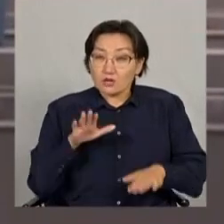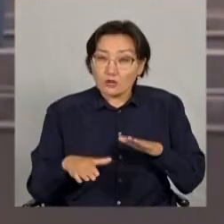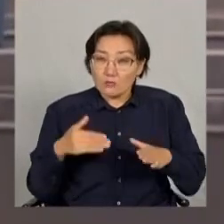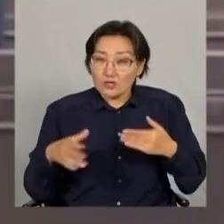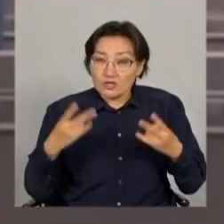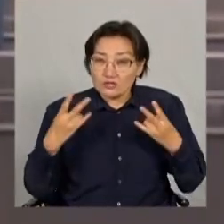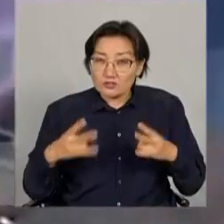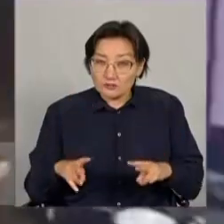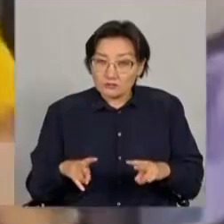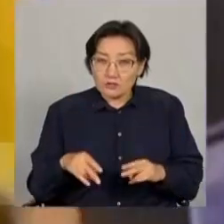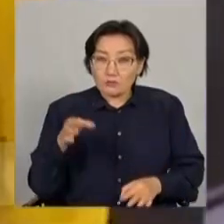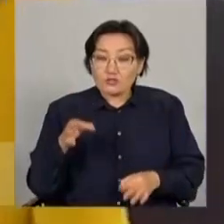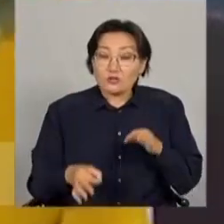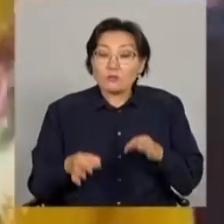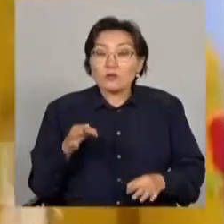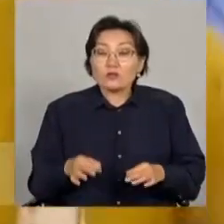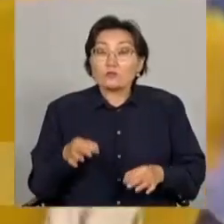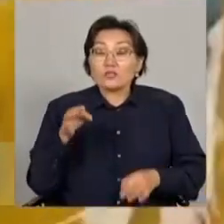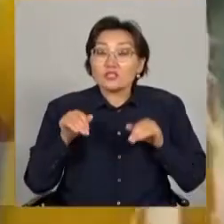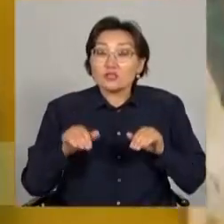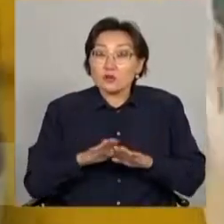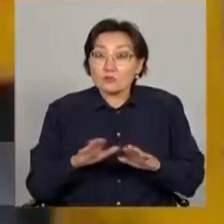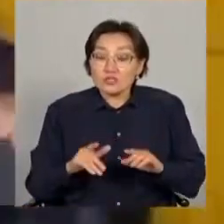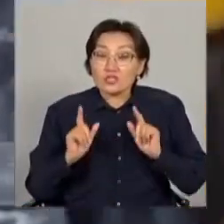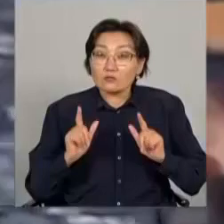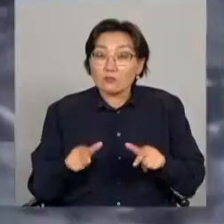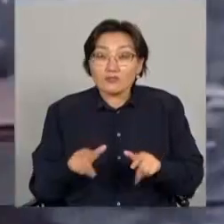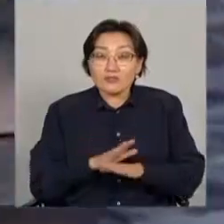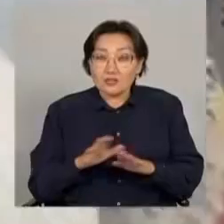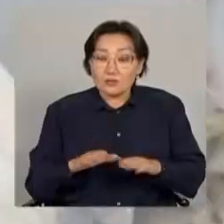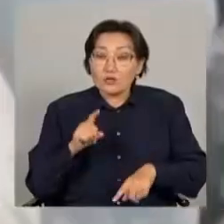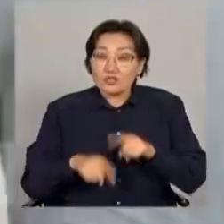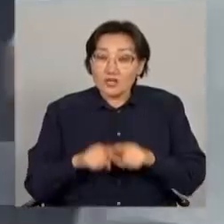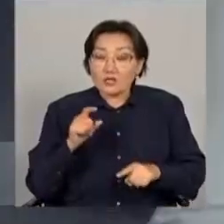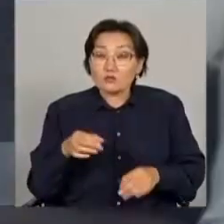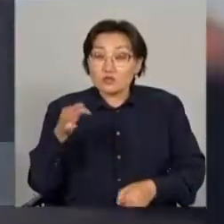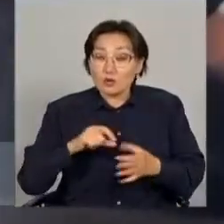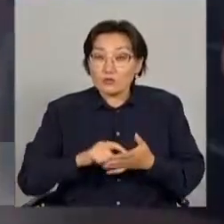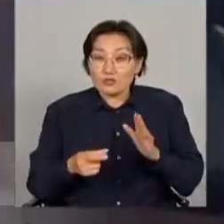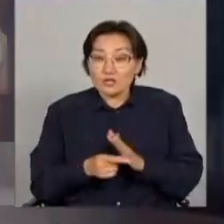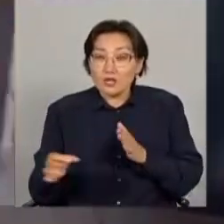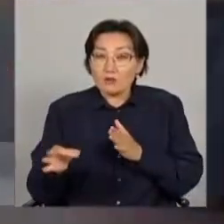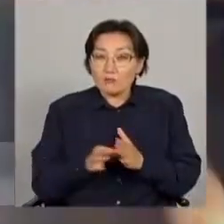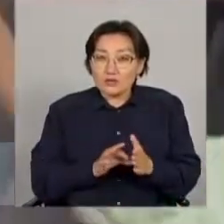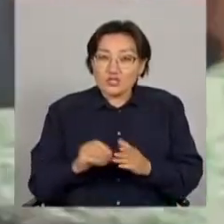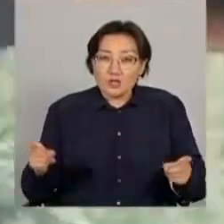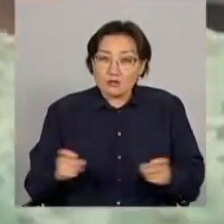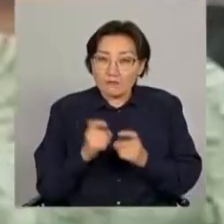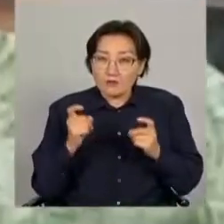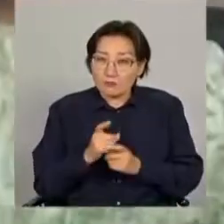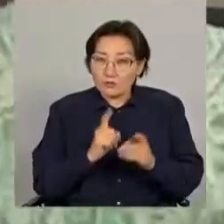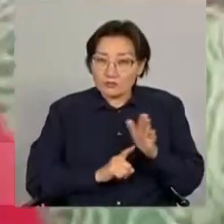негіз жоқ деп санайды сот. Алайда үкіммен келіспеген сотталушылардың жақындары сот залында бірден наразылық білдіріп шу